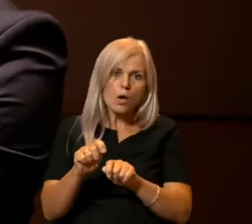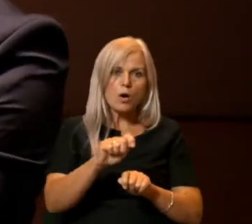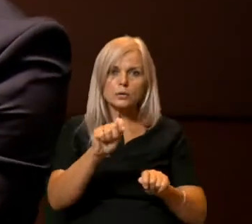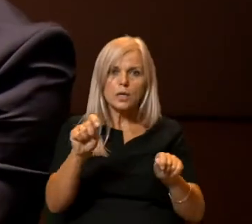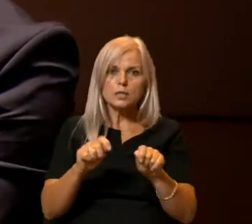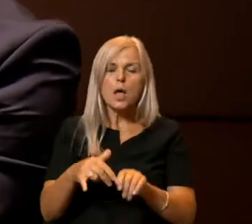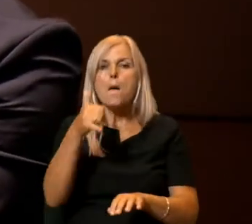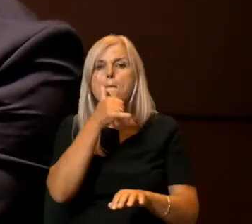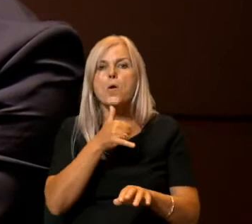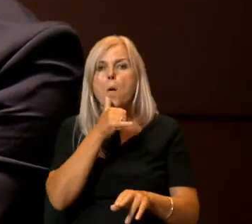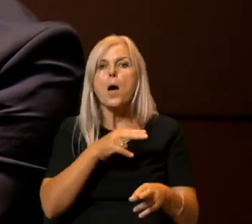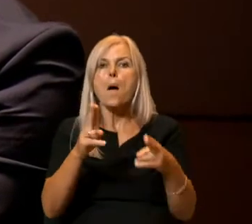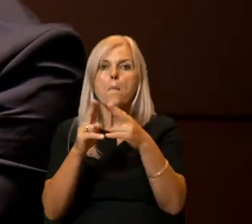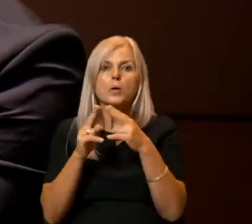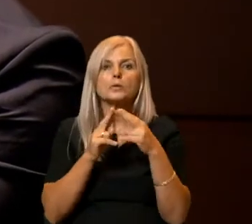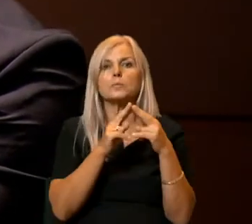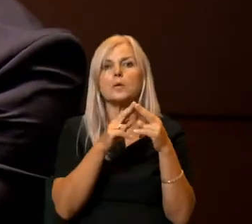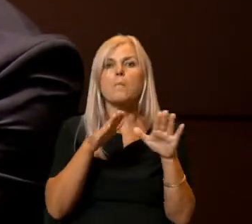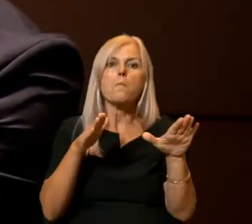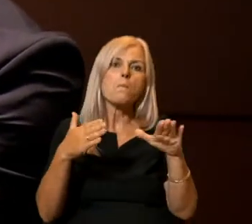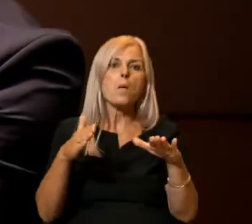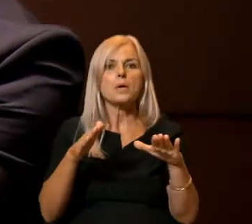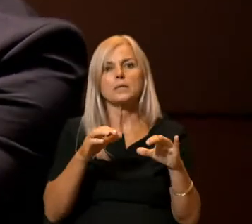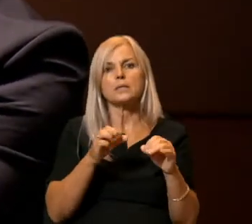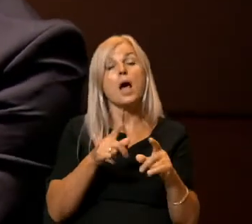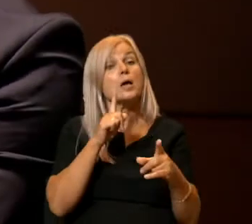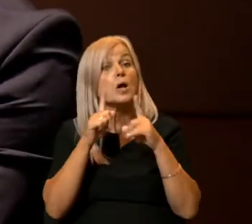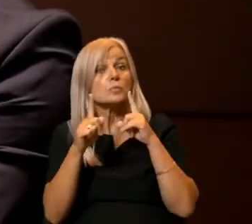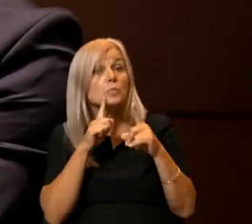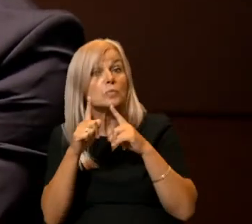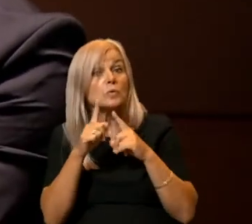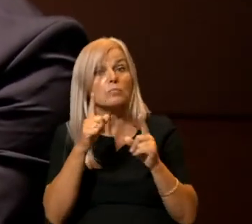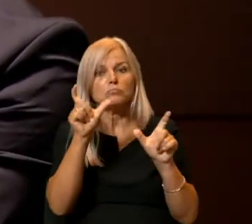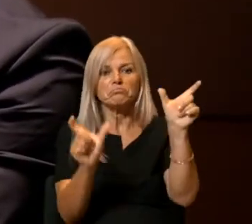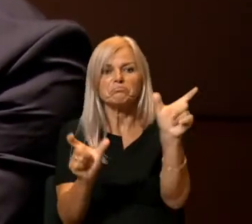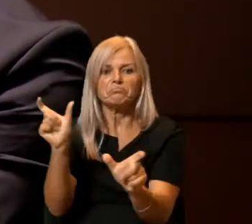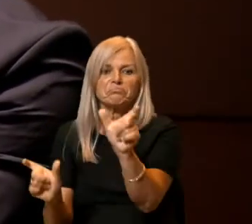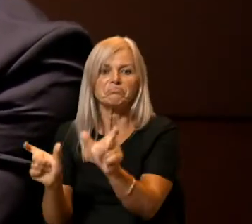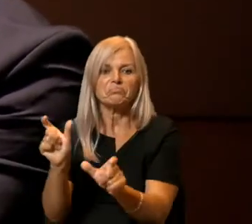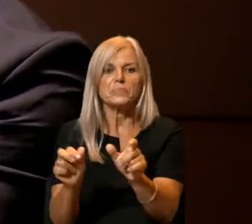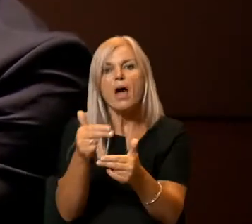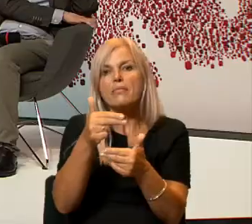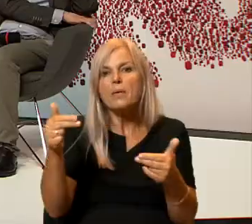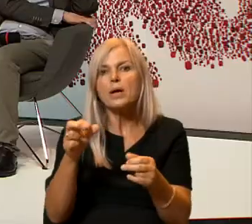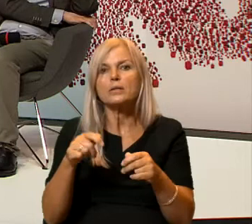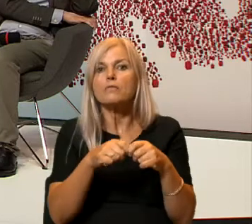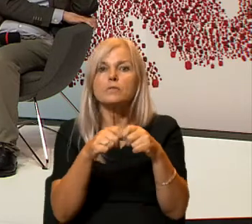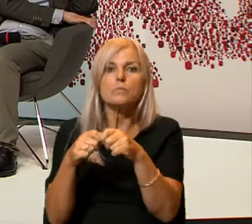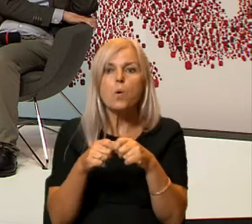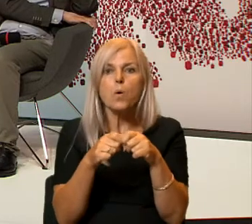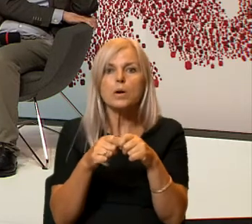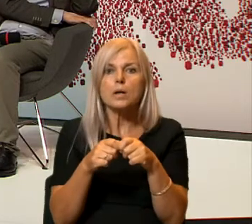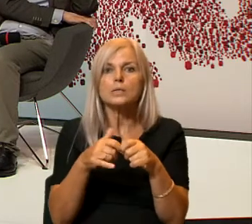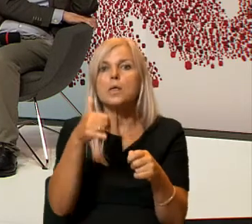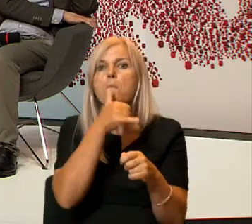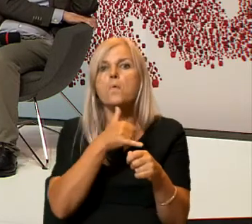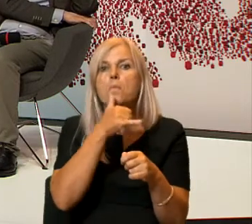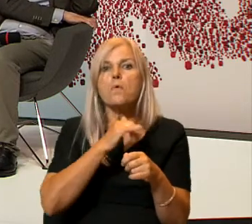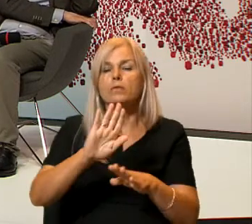próbę porozumienia między obywatelami, rozmowy wręcz na tematy, które byłyby dla nich wspólne, żeby próbować osiągnąć ten